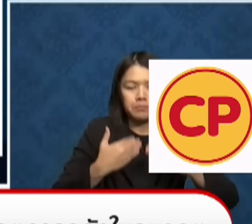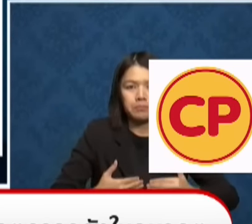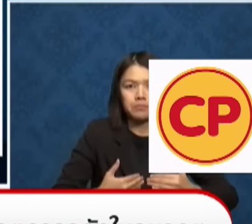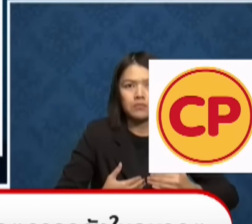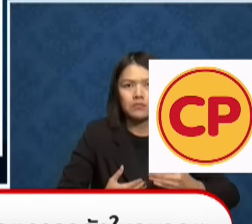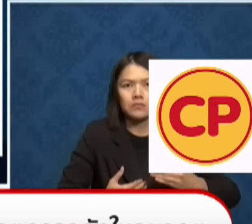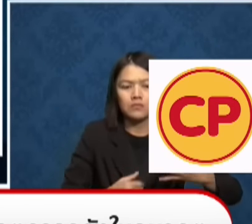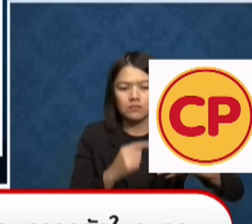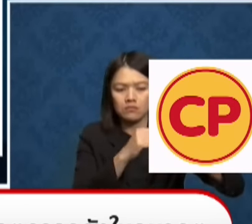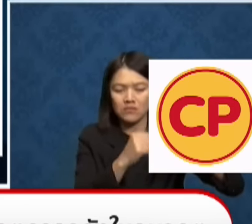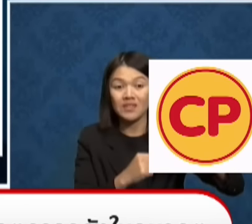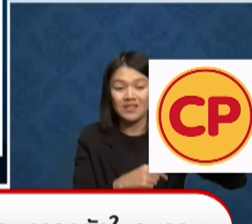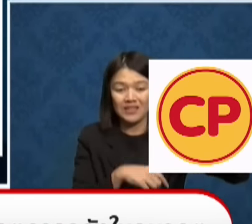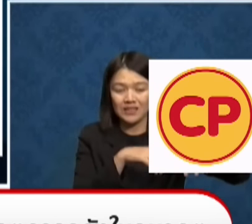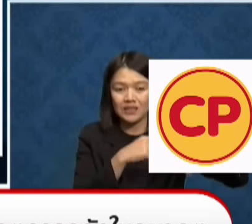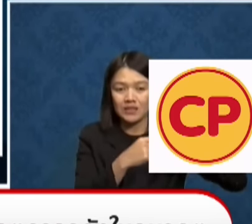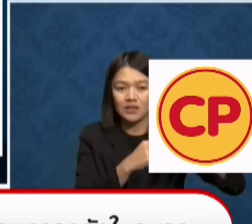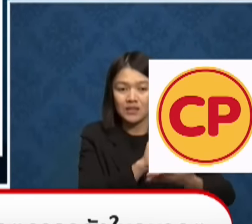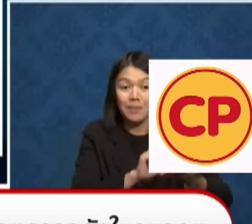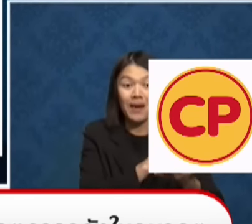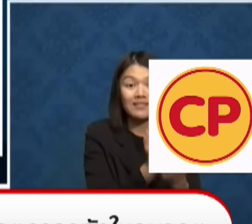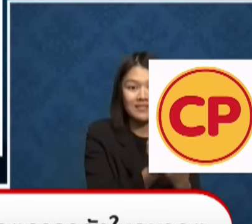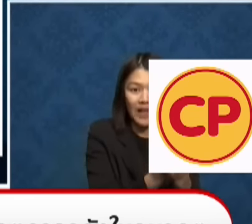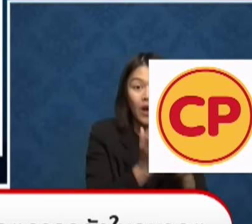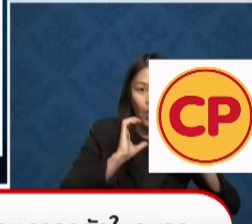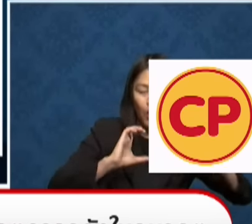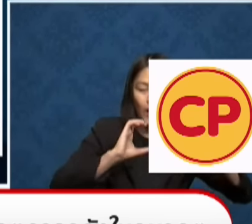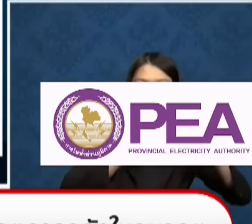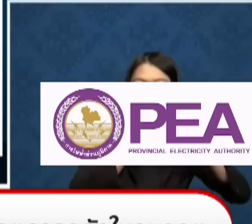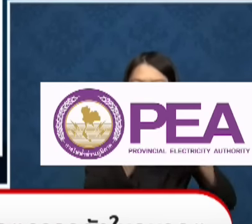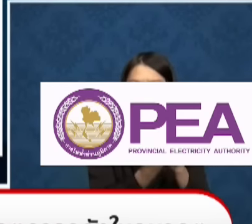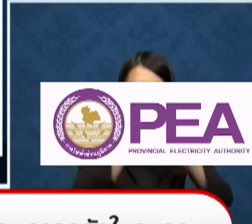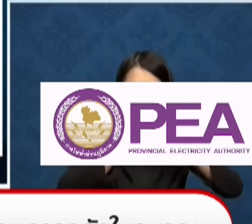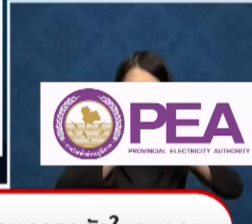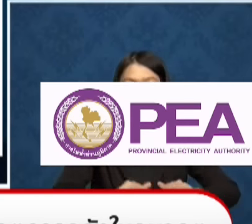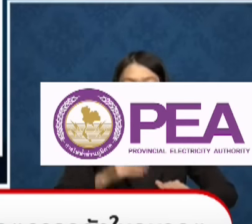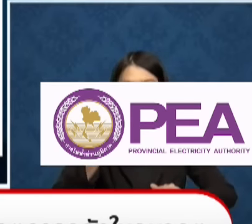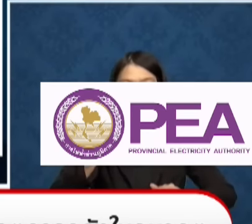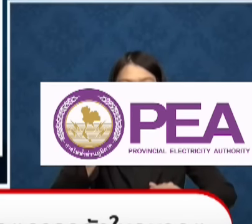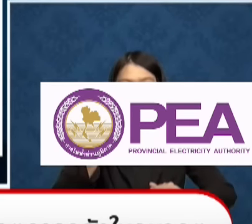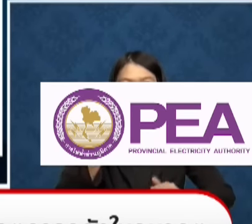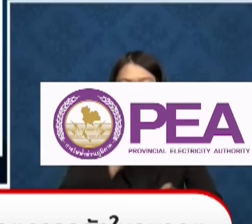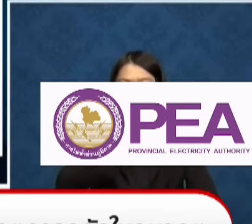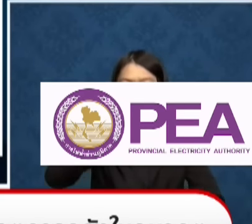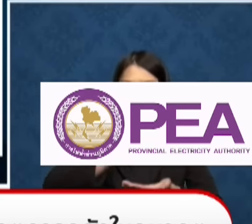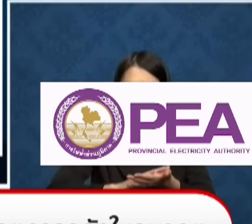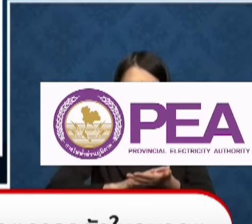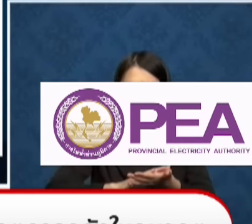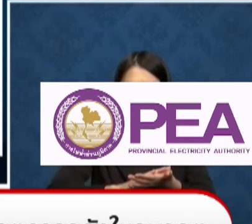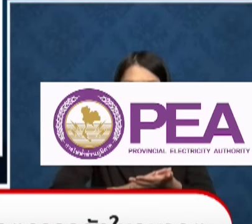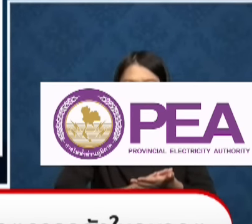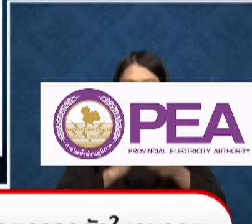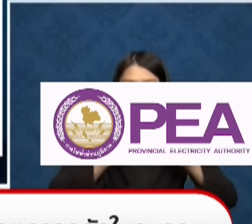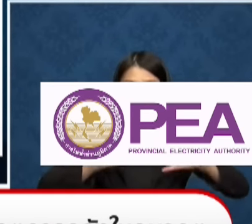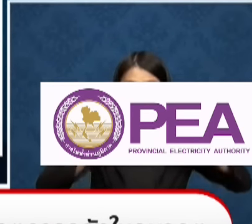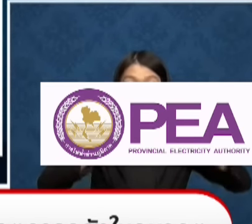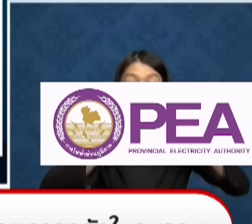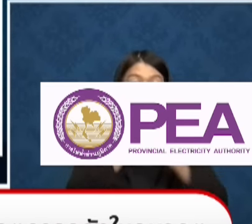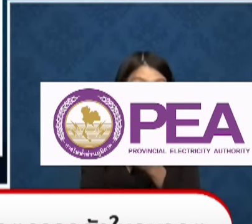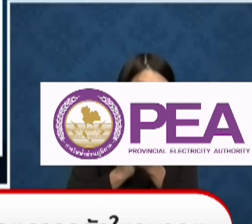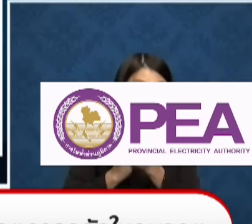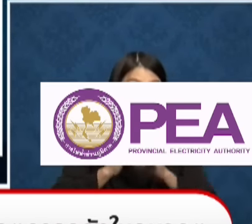ก็ไม่ควรอนุมัติแล้วก็ให้รอก่อนแล้วค่อยออกเป็นพรบ.โอนเงินโอนงบเพื่อแจกให้ครบ